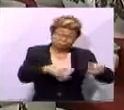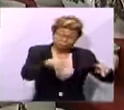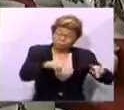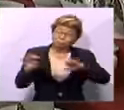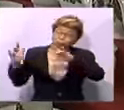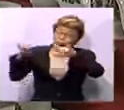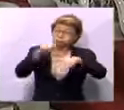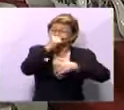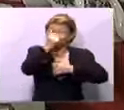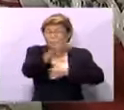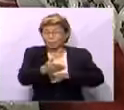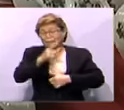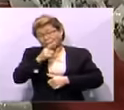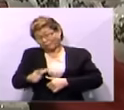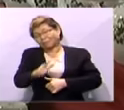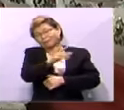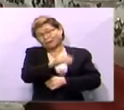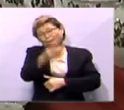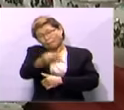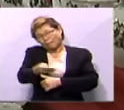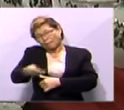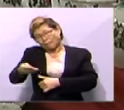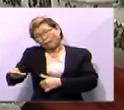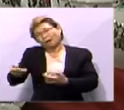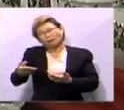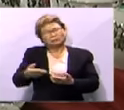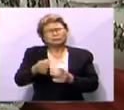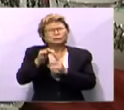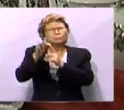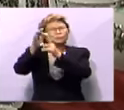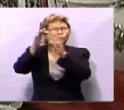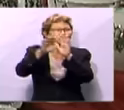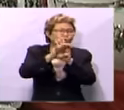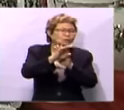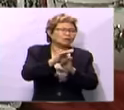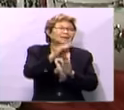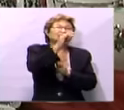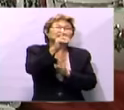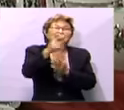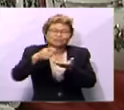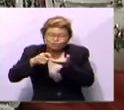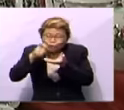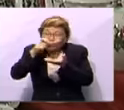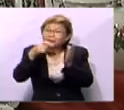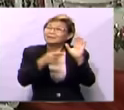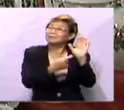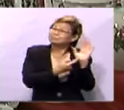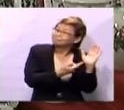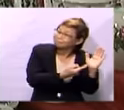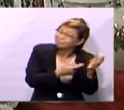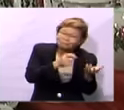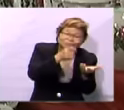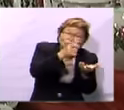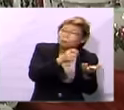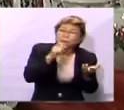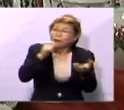yang meminati barang-barang antik tetapi juga barangan yang dianggap unik seperti set cawan ini yang mungkin lagi tidak lagi terdapat di